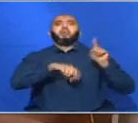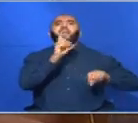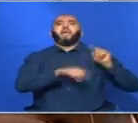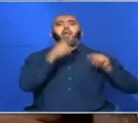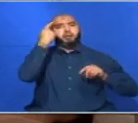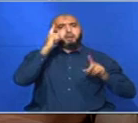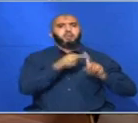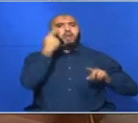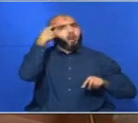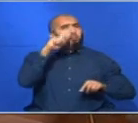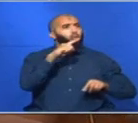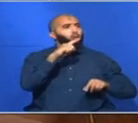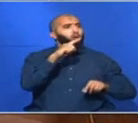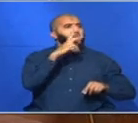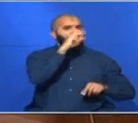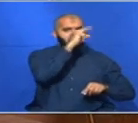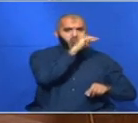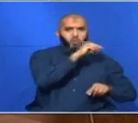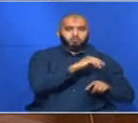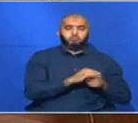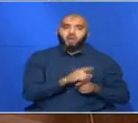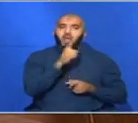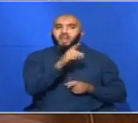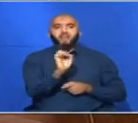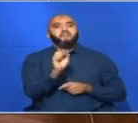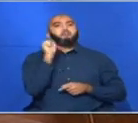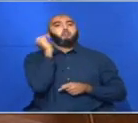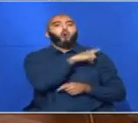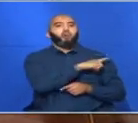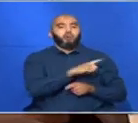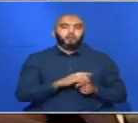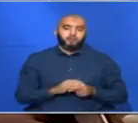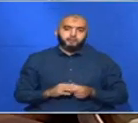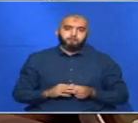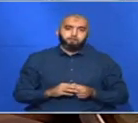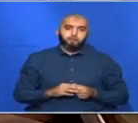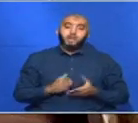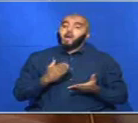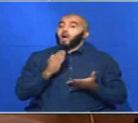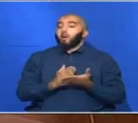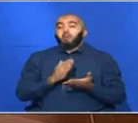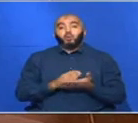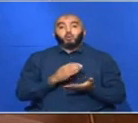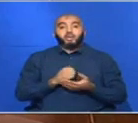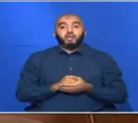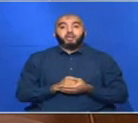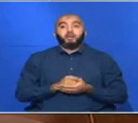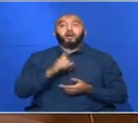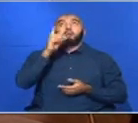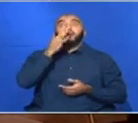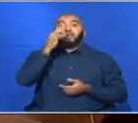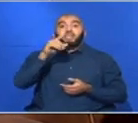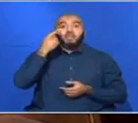نقول تعطى لهم من الذي قال لنا هذا الكلام هذا الكلام المولى عز وجل في قوله